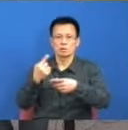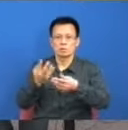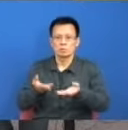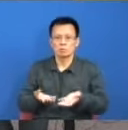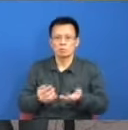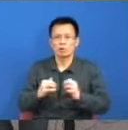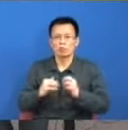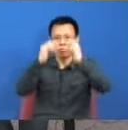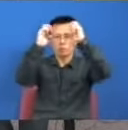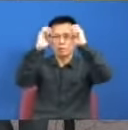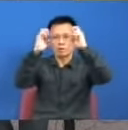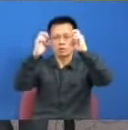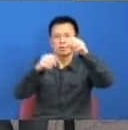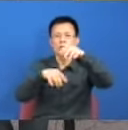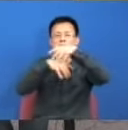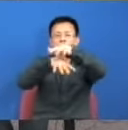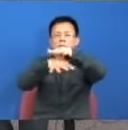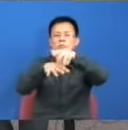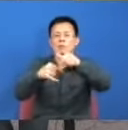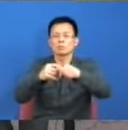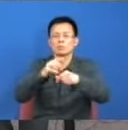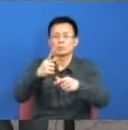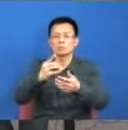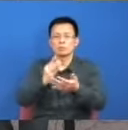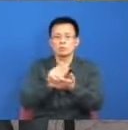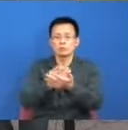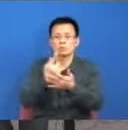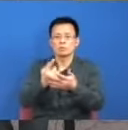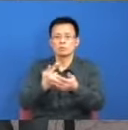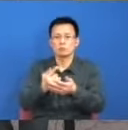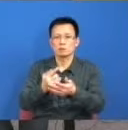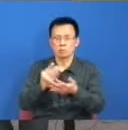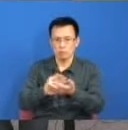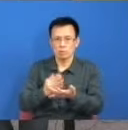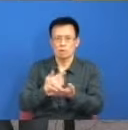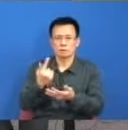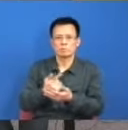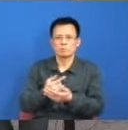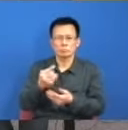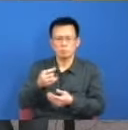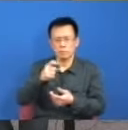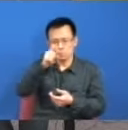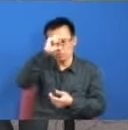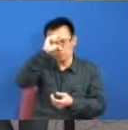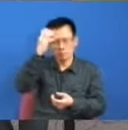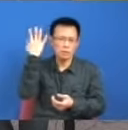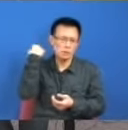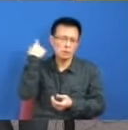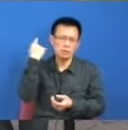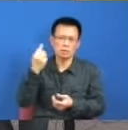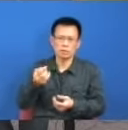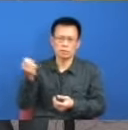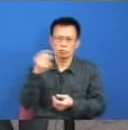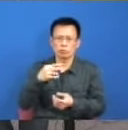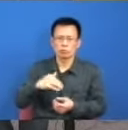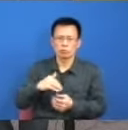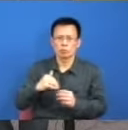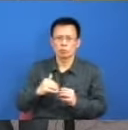法會下，係。 係啊，即係立法會人都有，即係政黨嗰陣都有出現過。我冇記錯，再之前高鐵都好